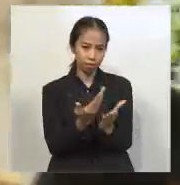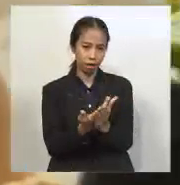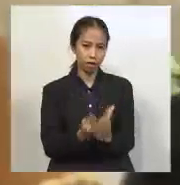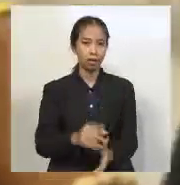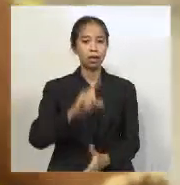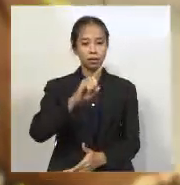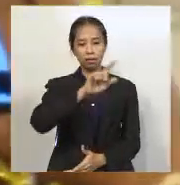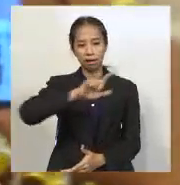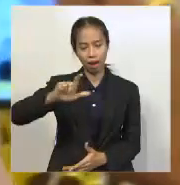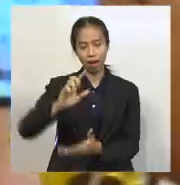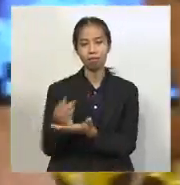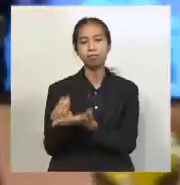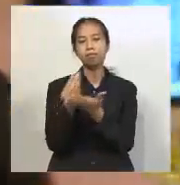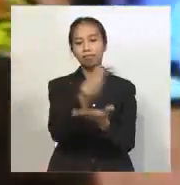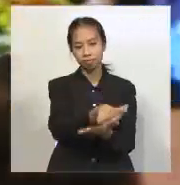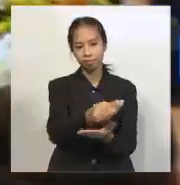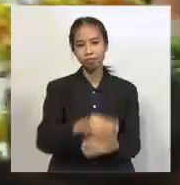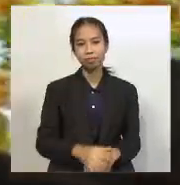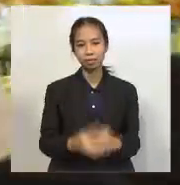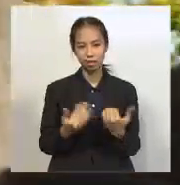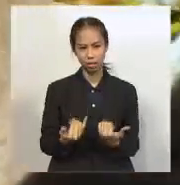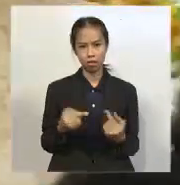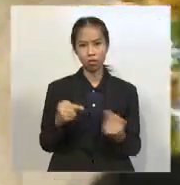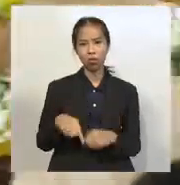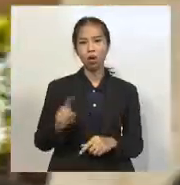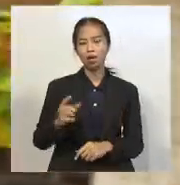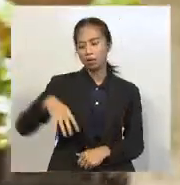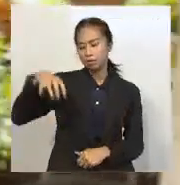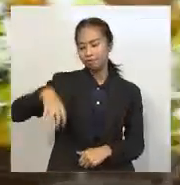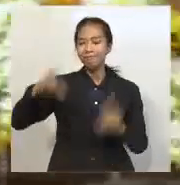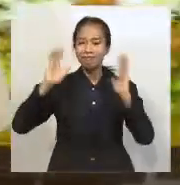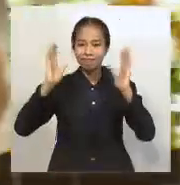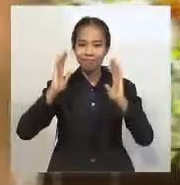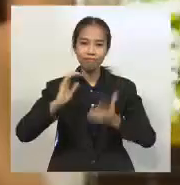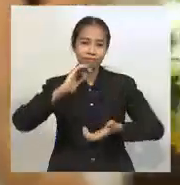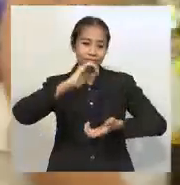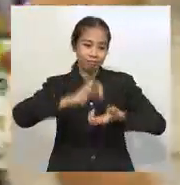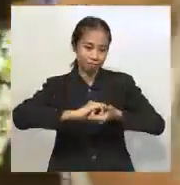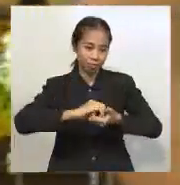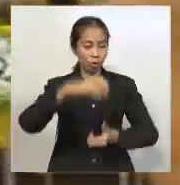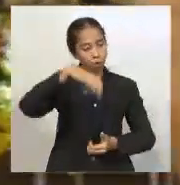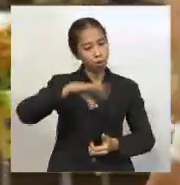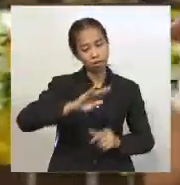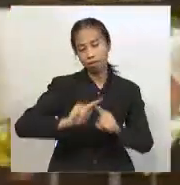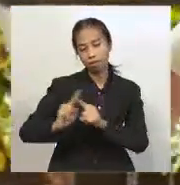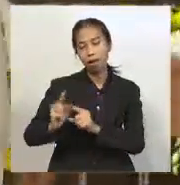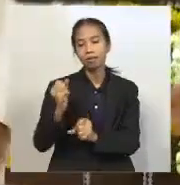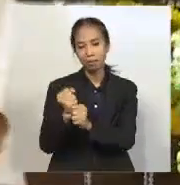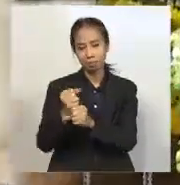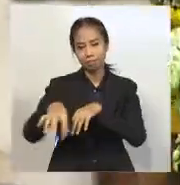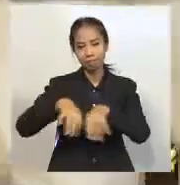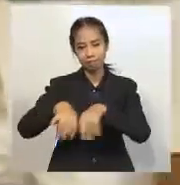นวน1ล้านบาทค่ะก็เป็นอีกหนึ่งภารกิจของกรมประชาสัมพันธ์ที่ร่วมกับกสทช.และบริษัทปตท.จำกัดมหาชนค่ะ